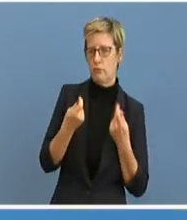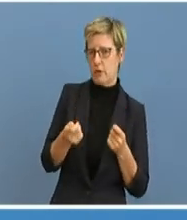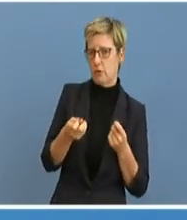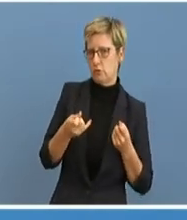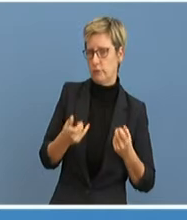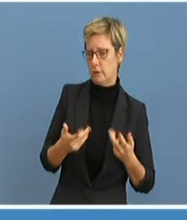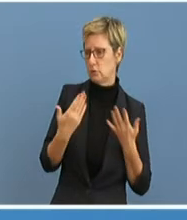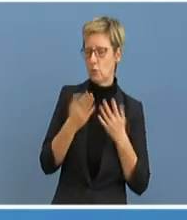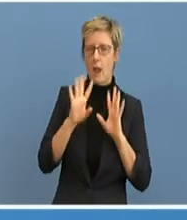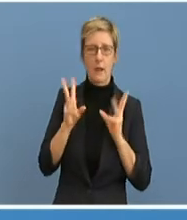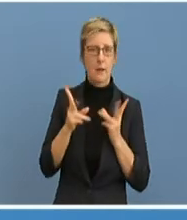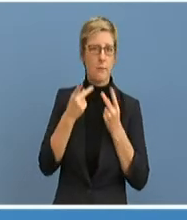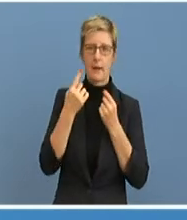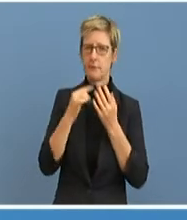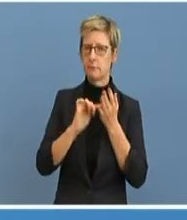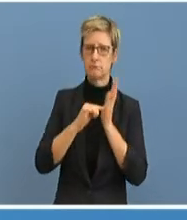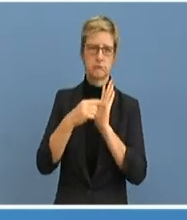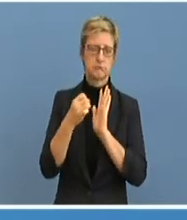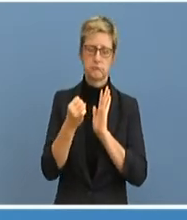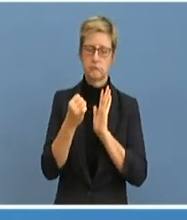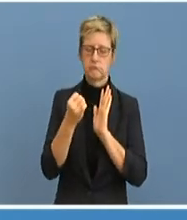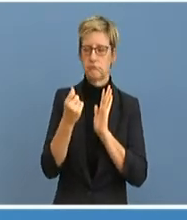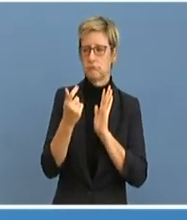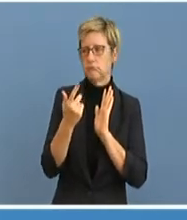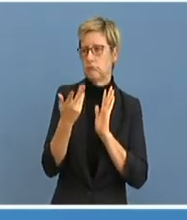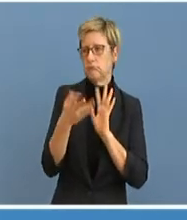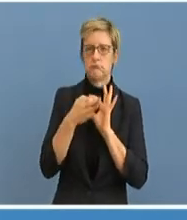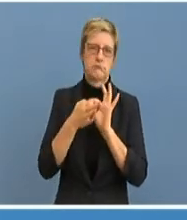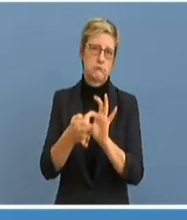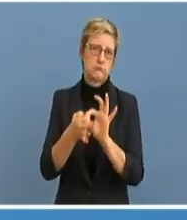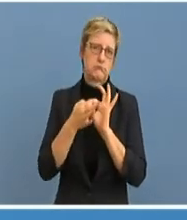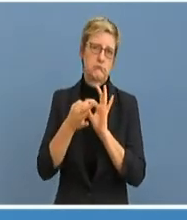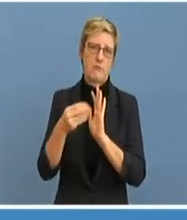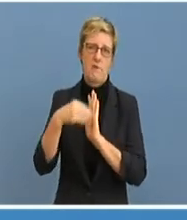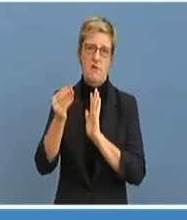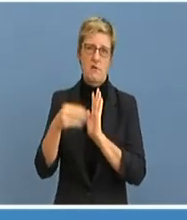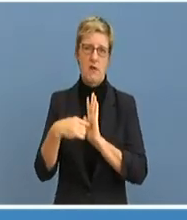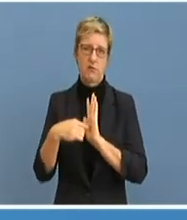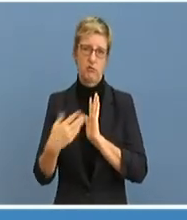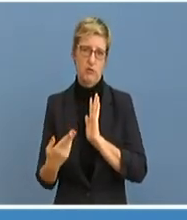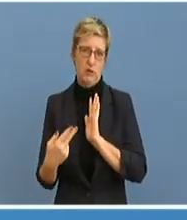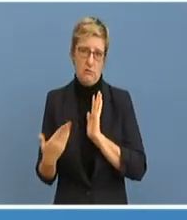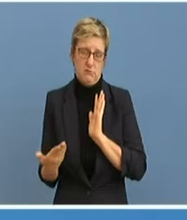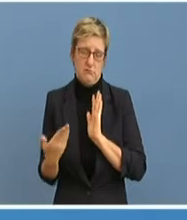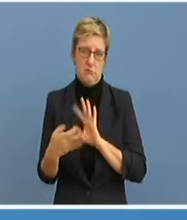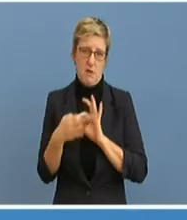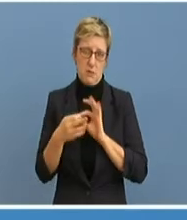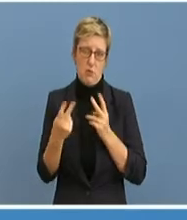Also ganz allgemein können wir dazu nur sagen, dass es jeweils von den vertraglichen Vereinbarungen abhält.